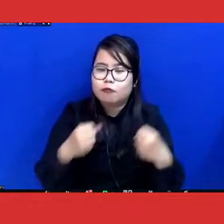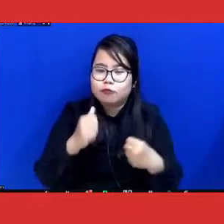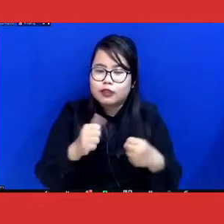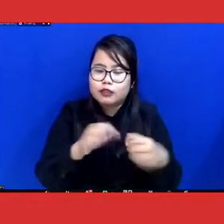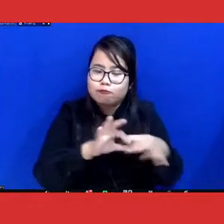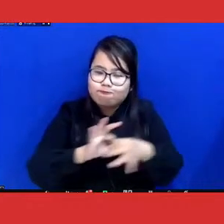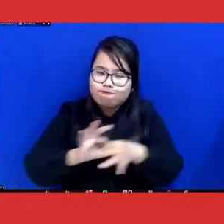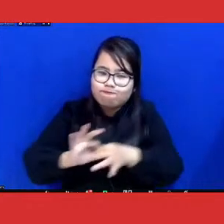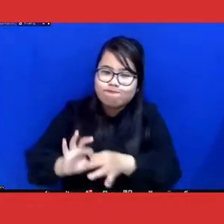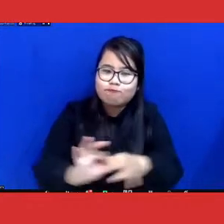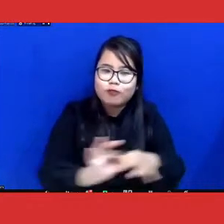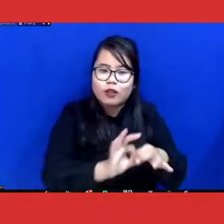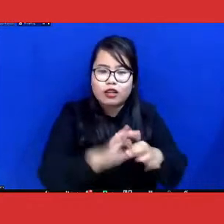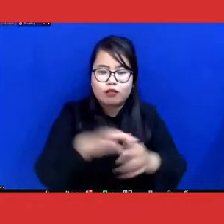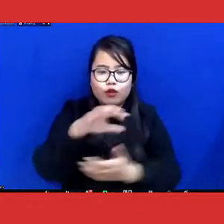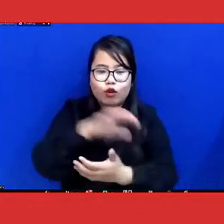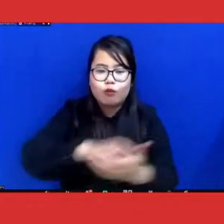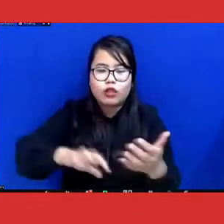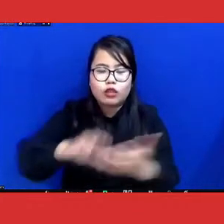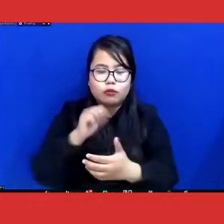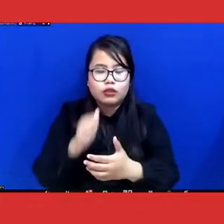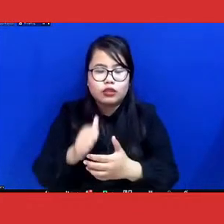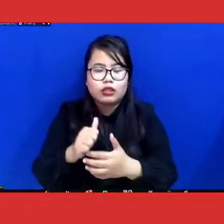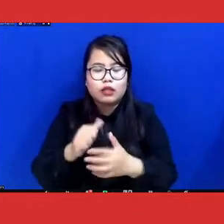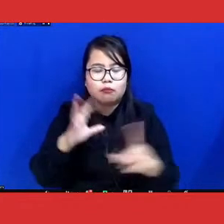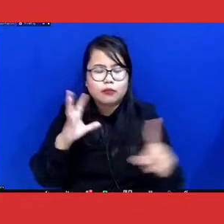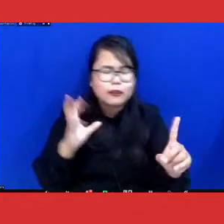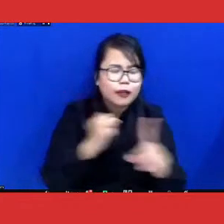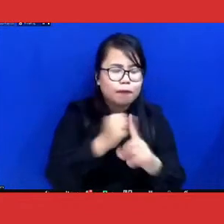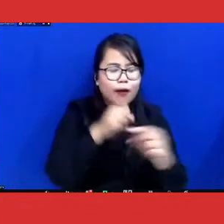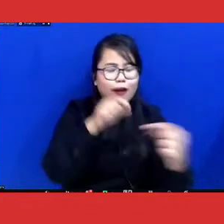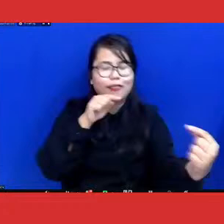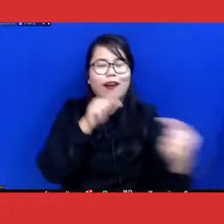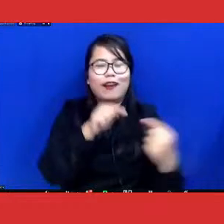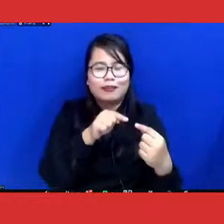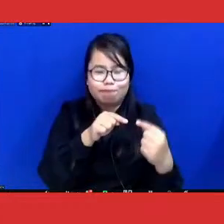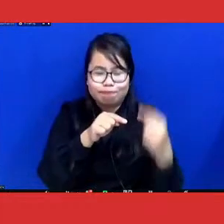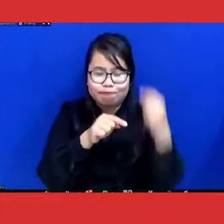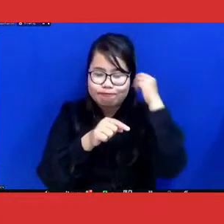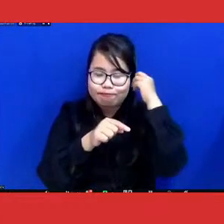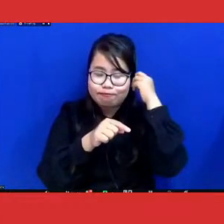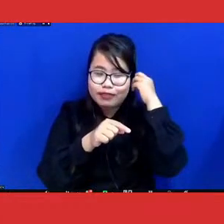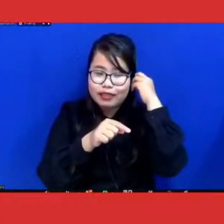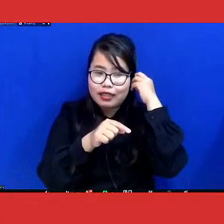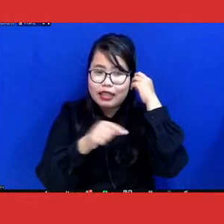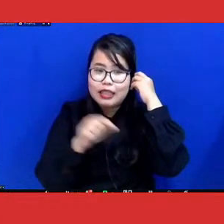untuk mencapai apa yang kita targetkan bersama. Kemudian juga di masa pandemi ini